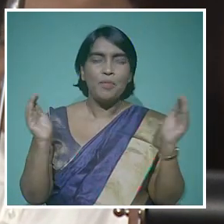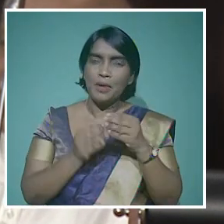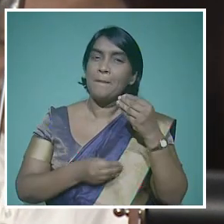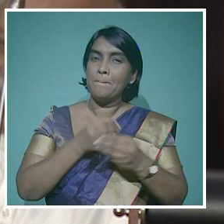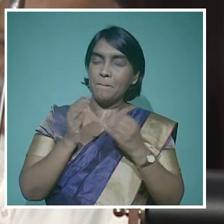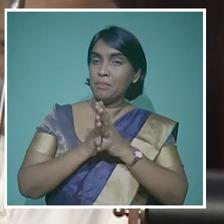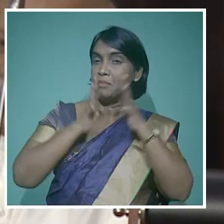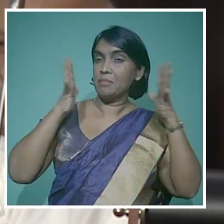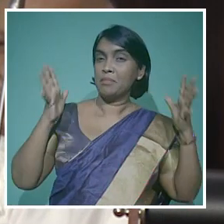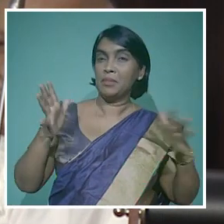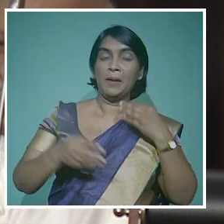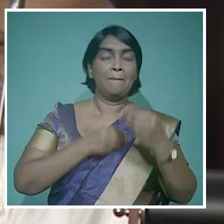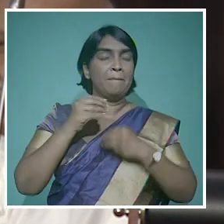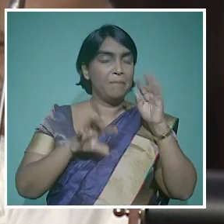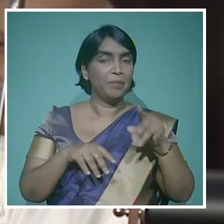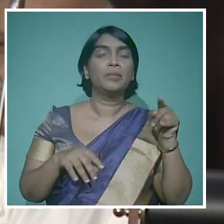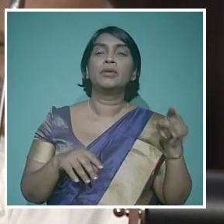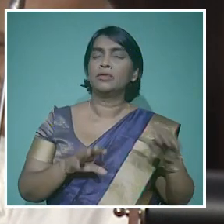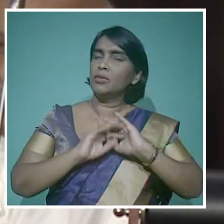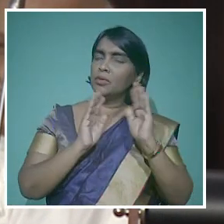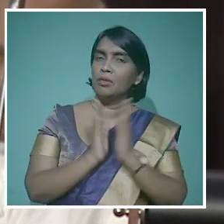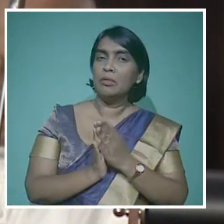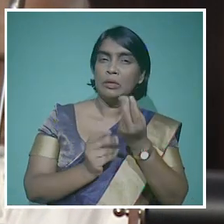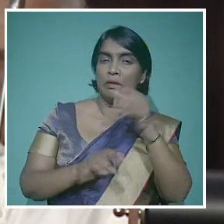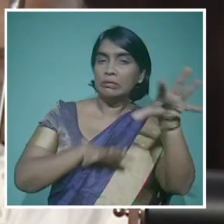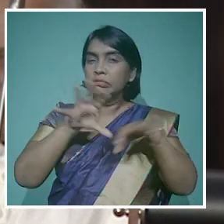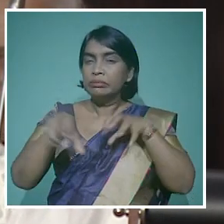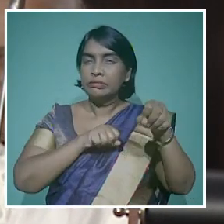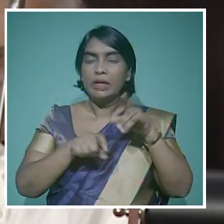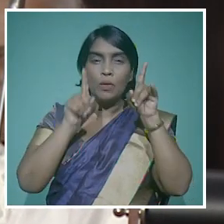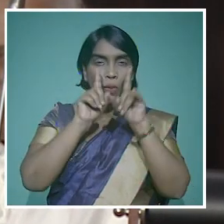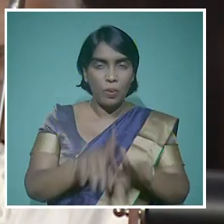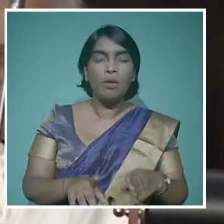මහා පරිමාණයේ ව්‍යවසායකයන් දක්වා හැමෝම සූරාකණ්ඩන් විදියට සැලකන